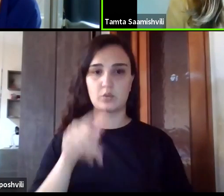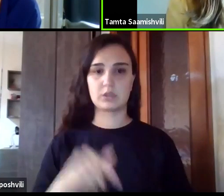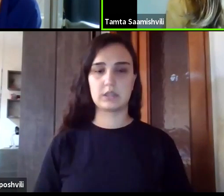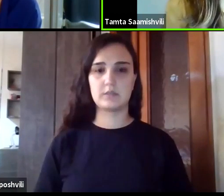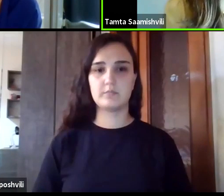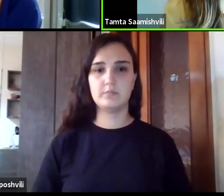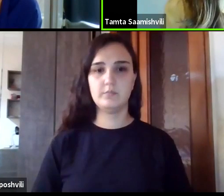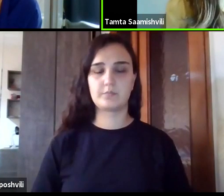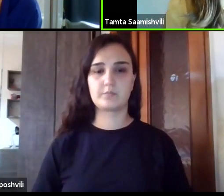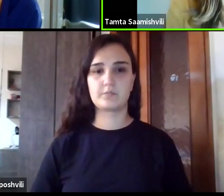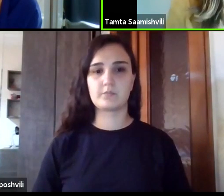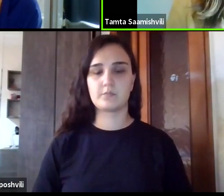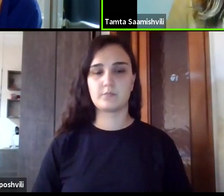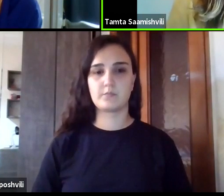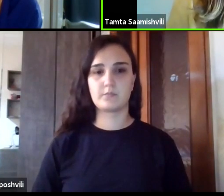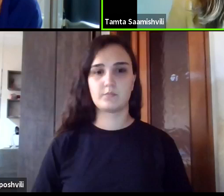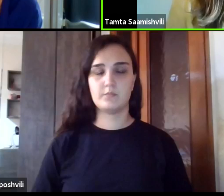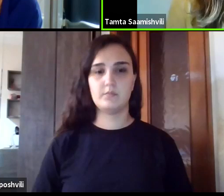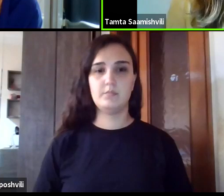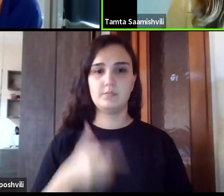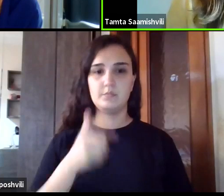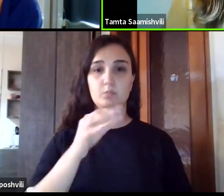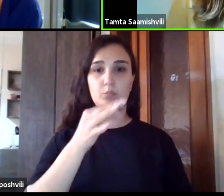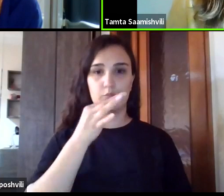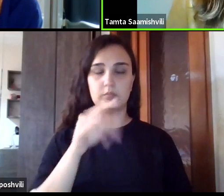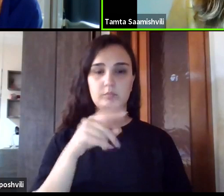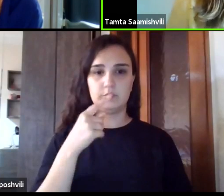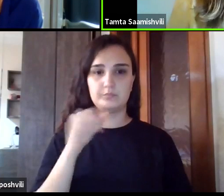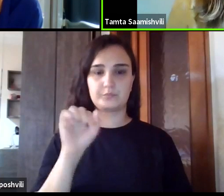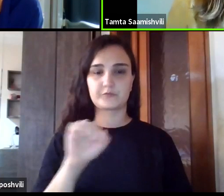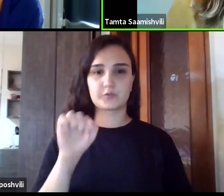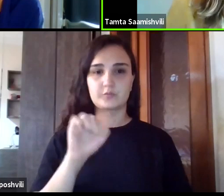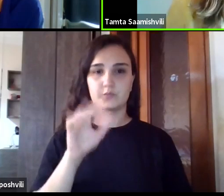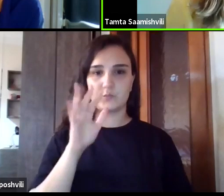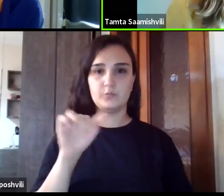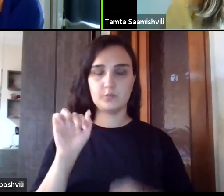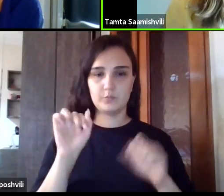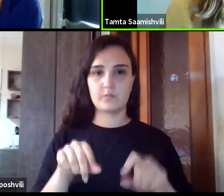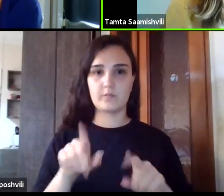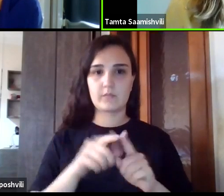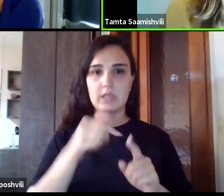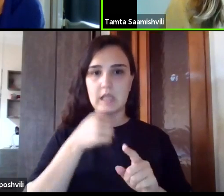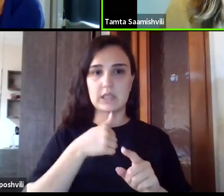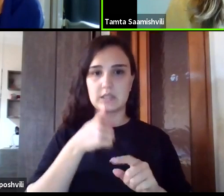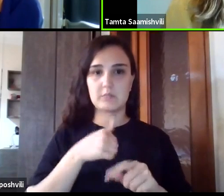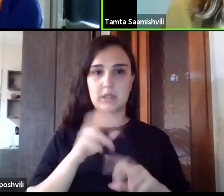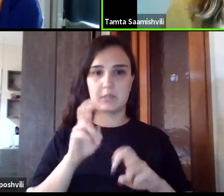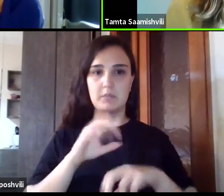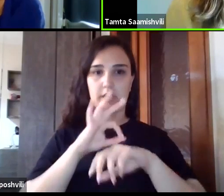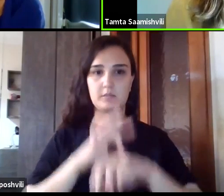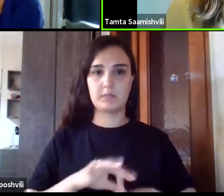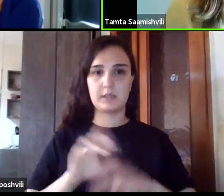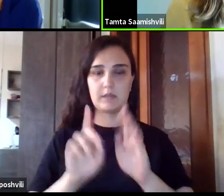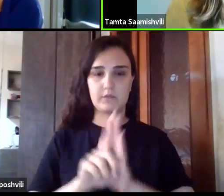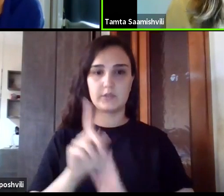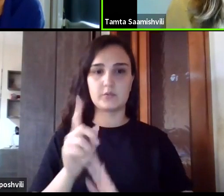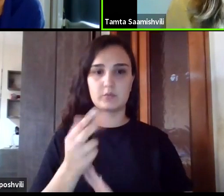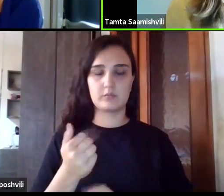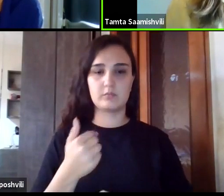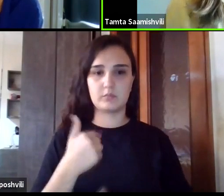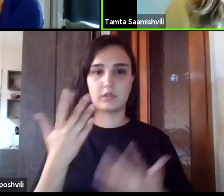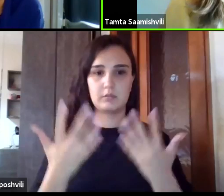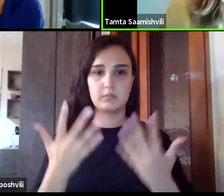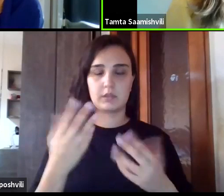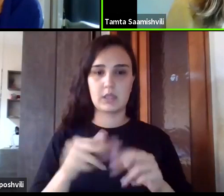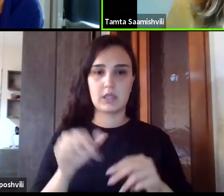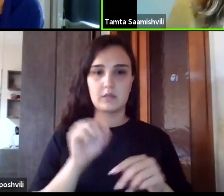და მარიამ ძალიან მომეწონა ეს აღნიშნა, რომ აი აგვისტოში შეგვიძლია ეს ექსპერიმენტებით დავიწყოთ, ხო? და მე ალბათ ეს